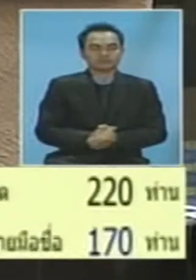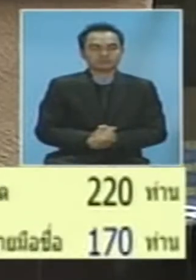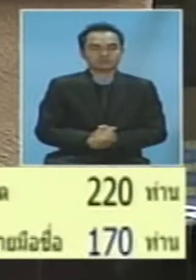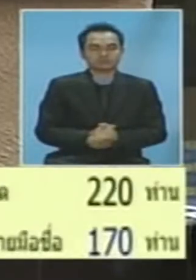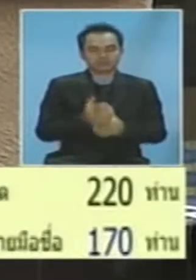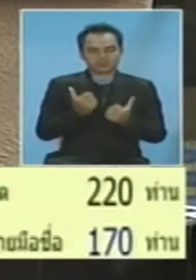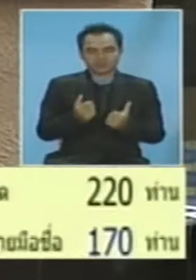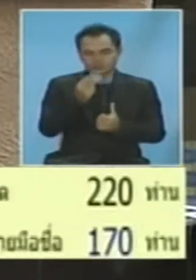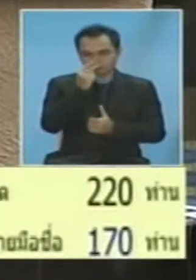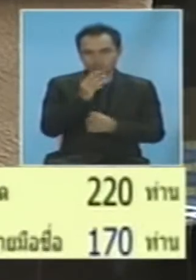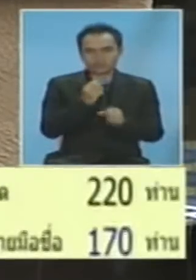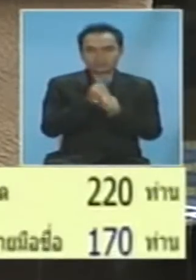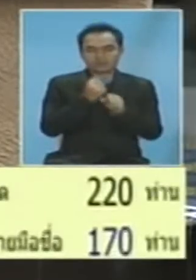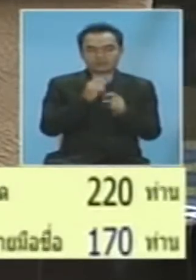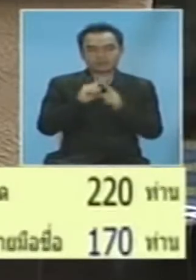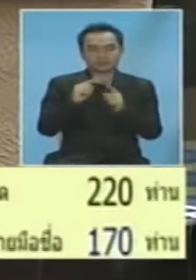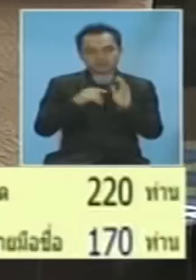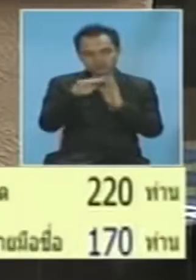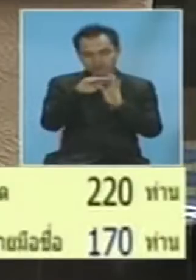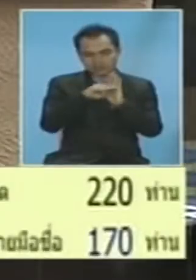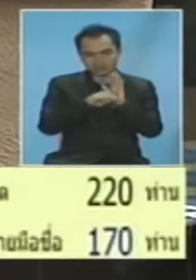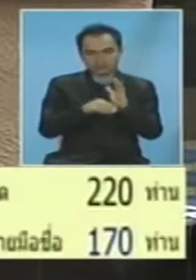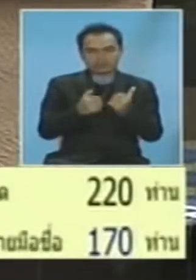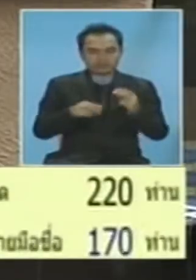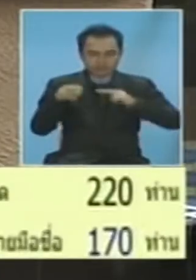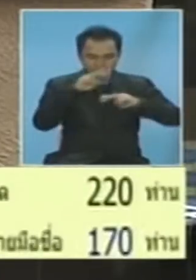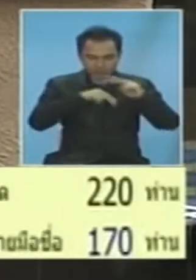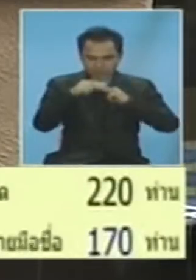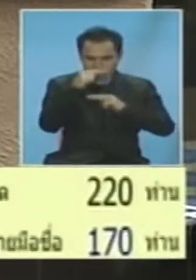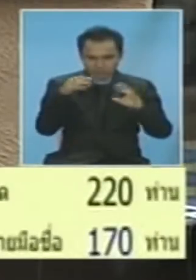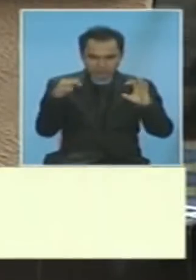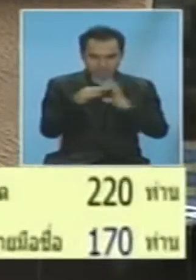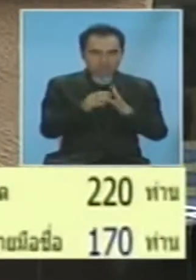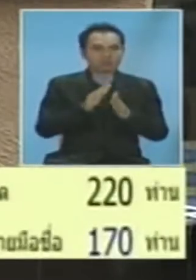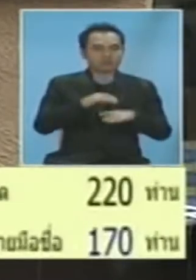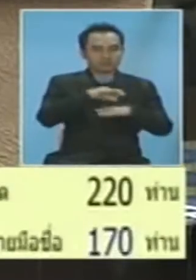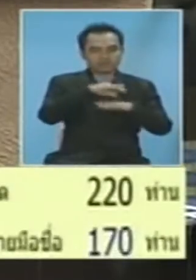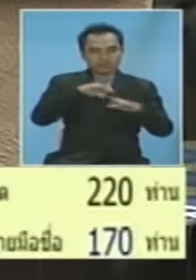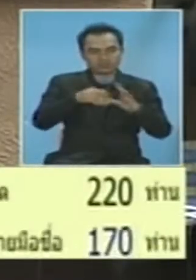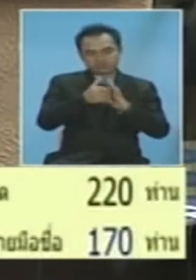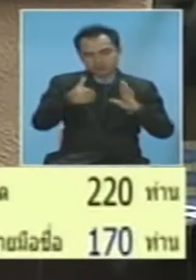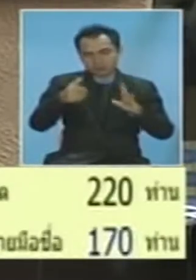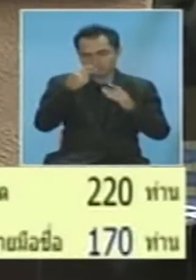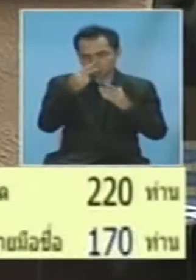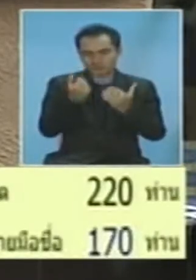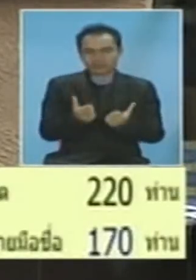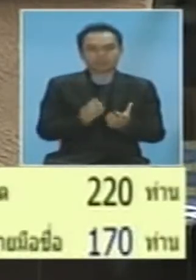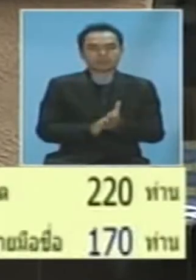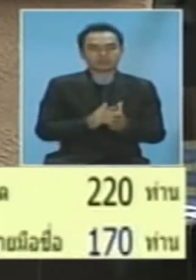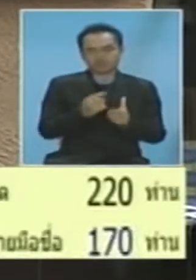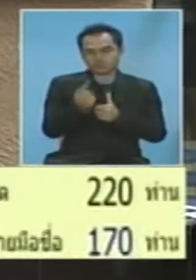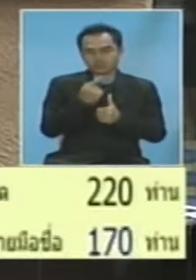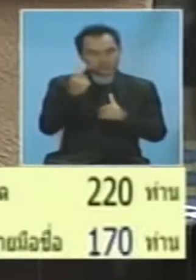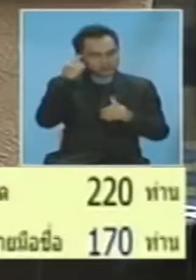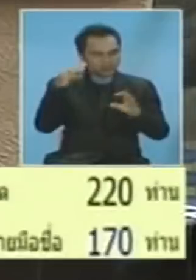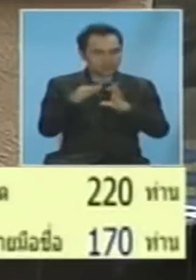ณบัดนี้จะเป็นการพิจารณาในเรื่องการถอดถอนนางสาวยิ่งลักษณ์ชินวัตรผู้ถูกกล่าวหาออกจาก